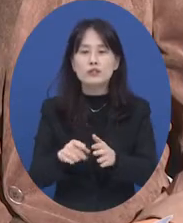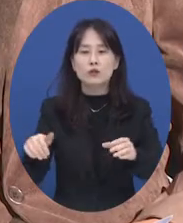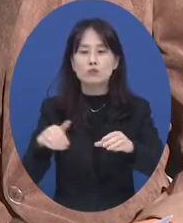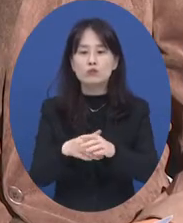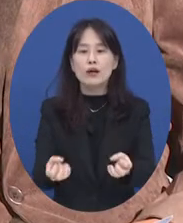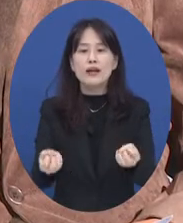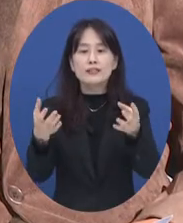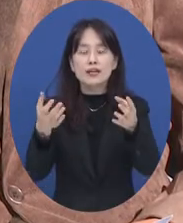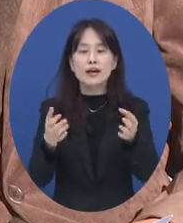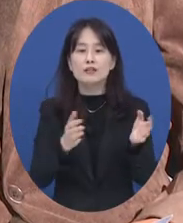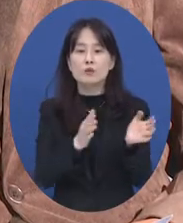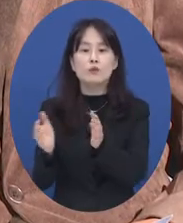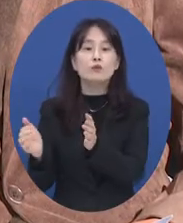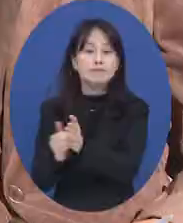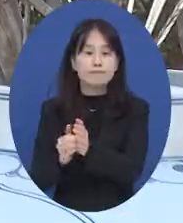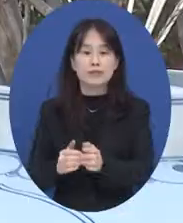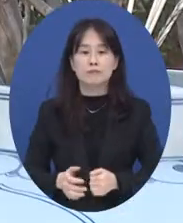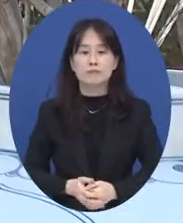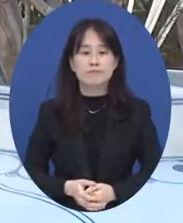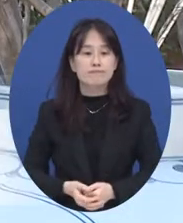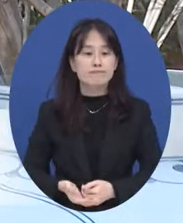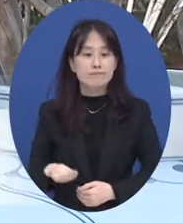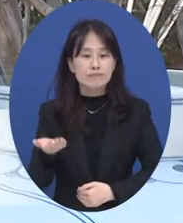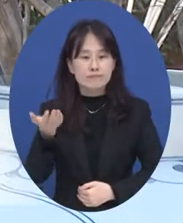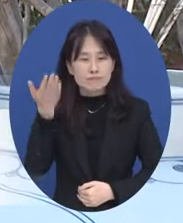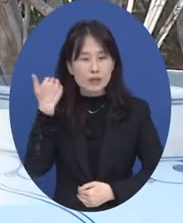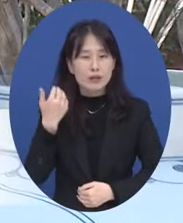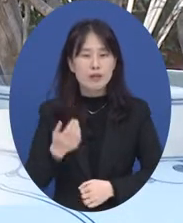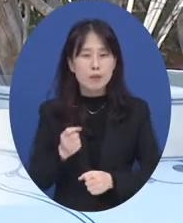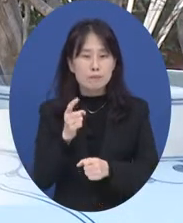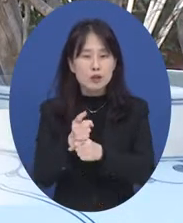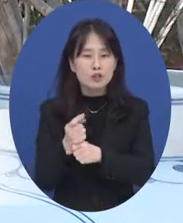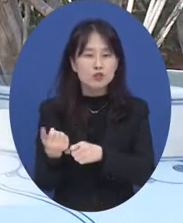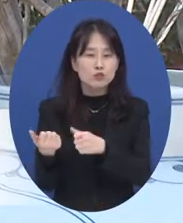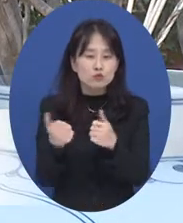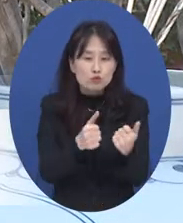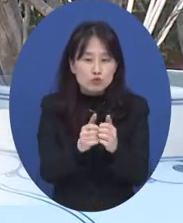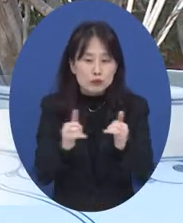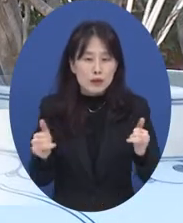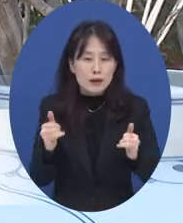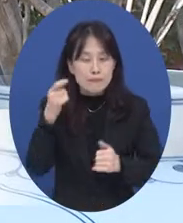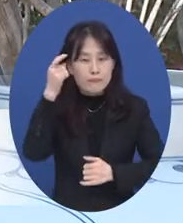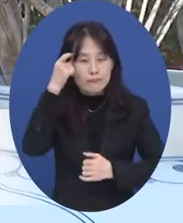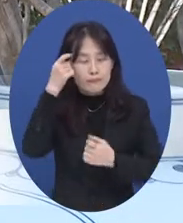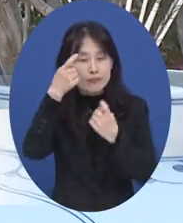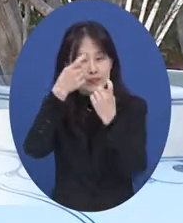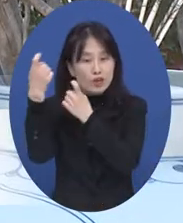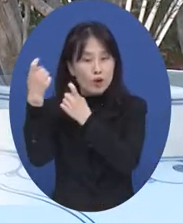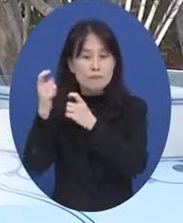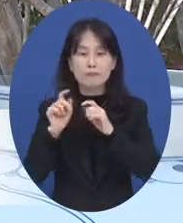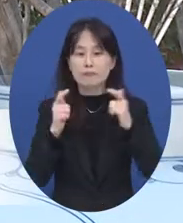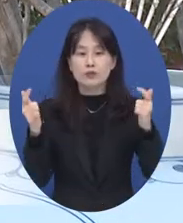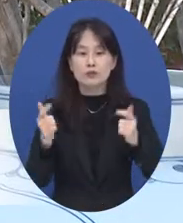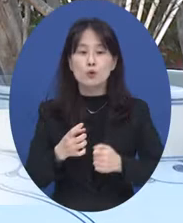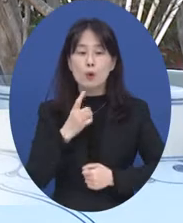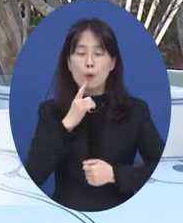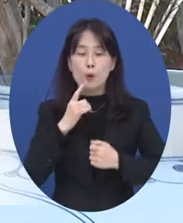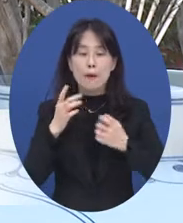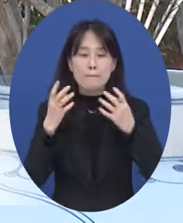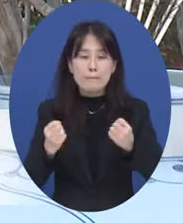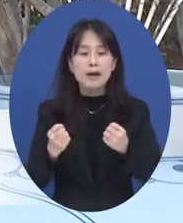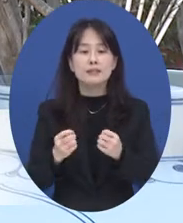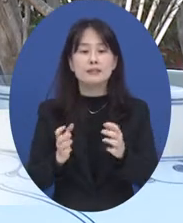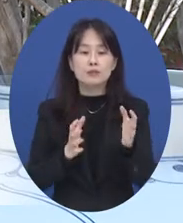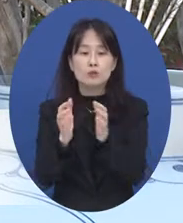문화행사로 꾸며졌습니다. 과거에 어떤 이미 가신 분들만 기리는 것이 아니라 지금 많은 도예인들이